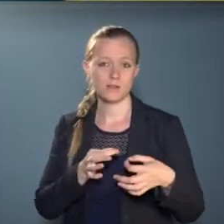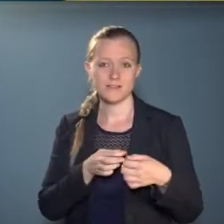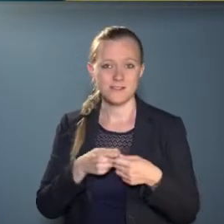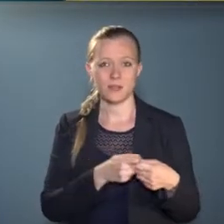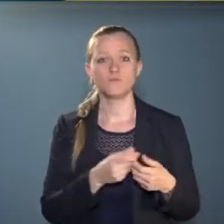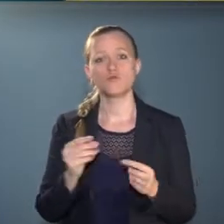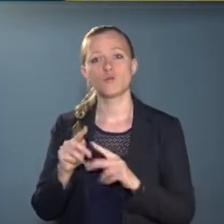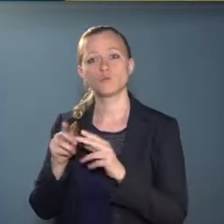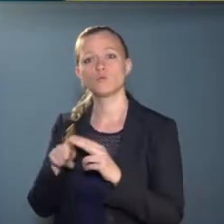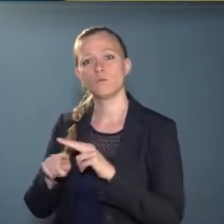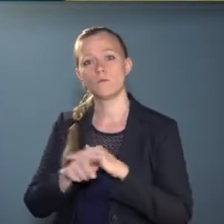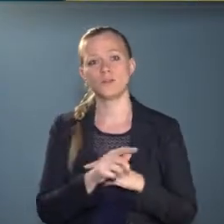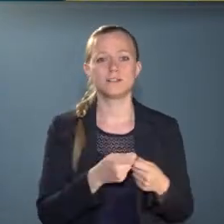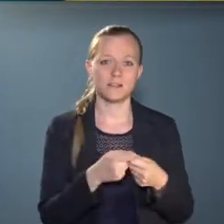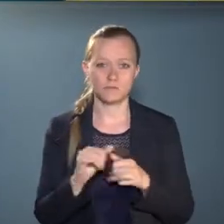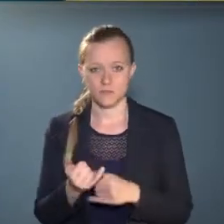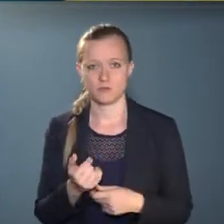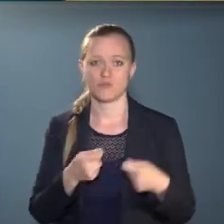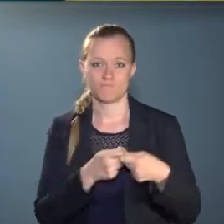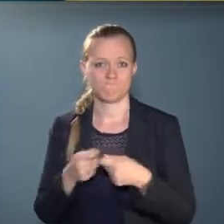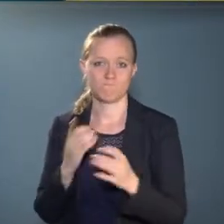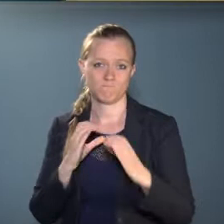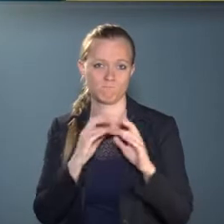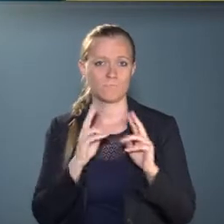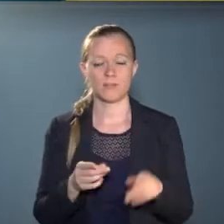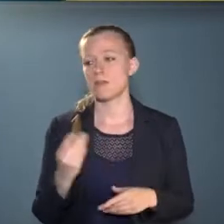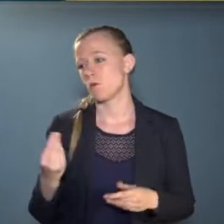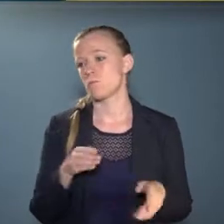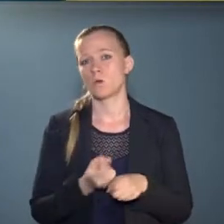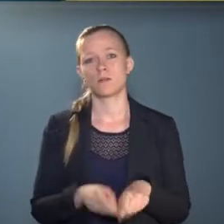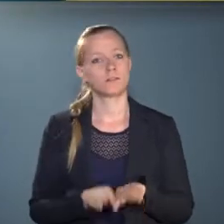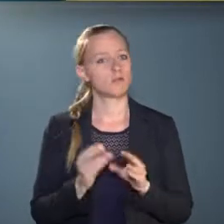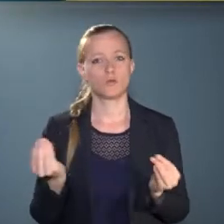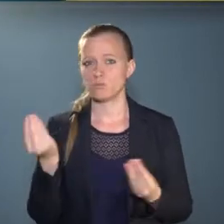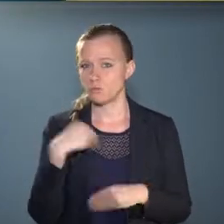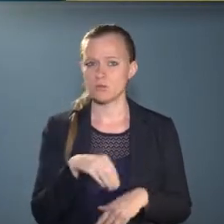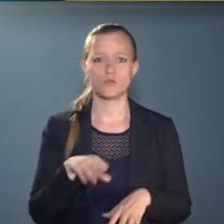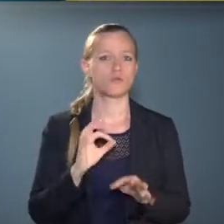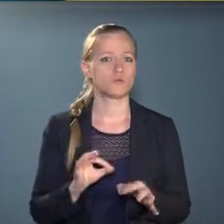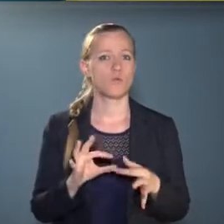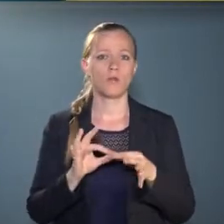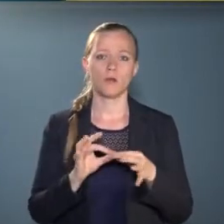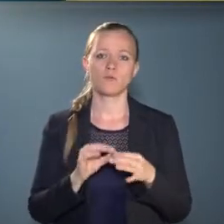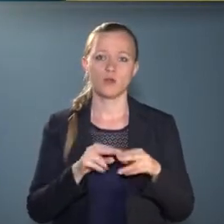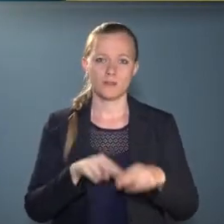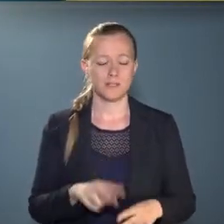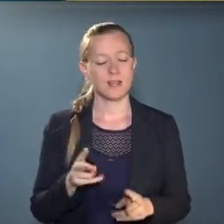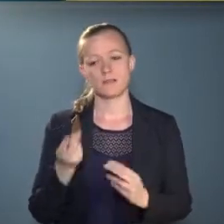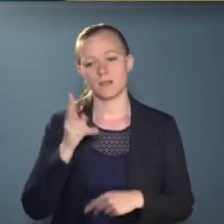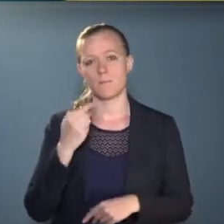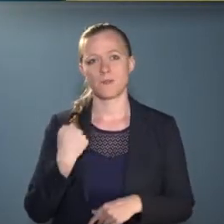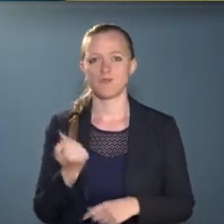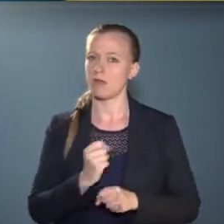sok külföldi műveletben külföldi szervekkel, és ebben a kollégáim nagyon ügyesek és nagyon jó kapcsolatrendszerrel rendelkeznek. Ezt a fajta képességünket